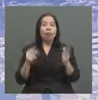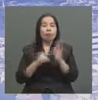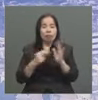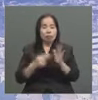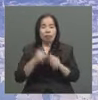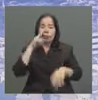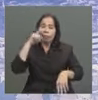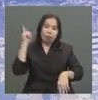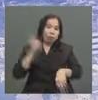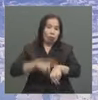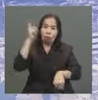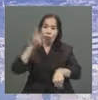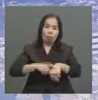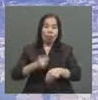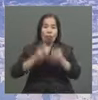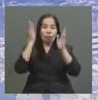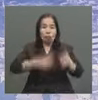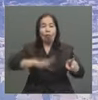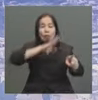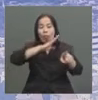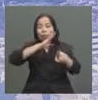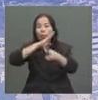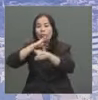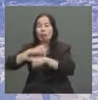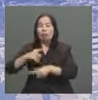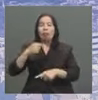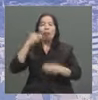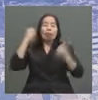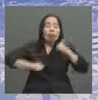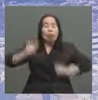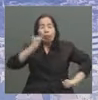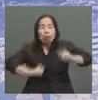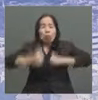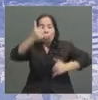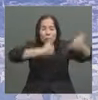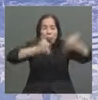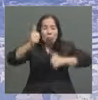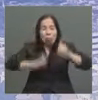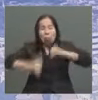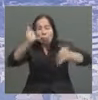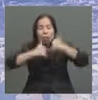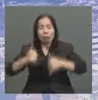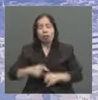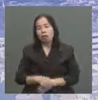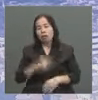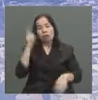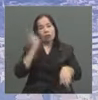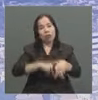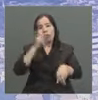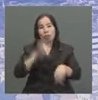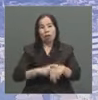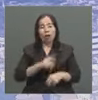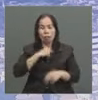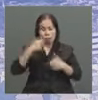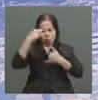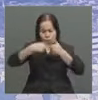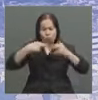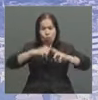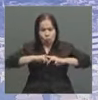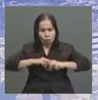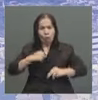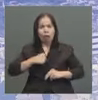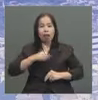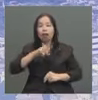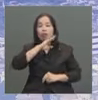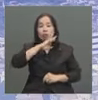เสียเวลาไปกับคนที่ตื่นตระหนกแล้วก็ไปตรวจธรรมดาเนี่ยมากจริงๆนั้นก็ต้องบอกว่าทรัพยากรเรามีจ